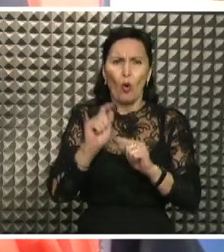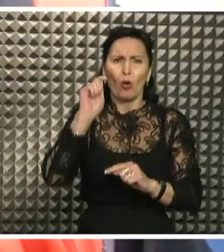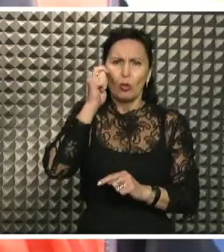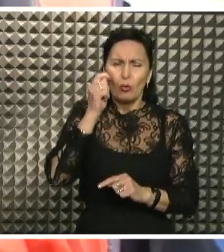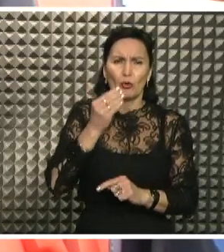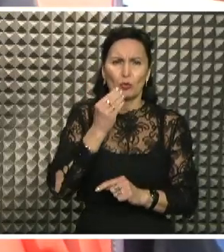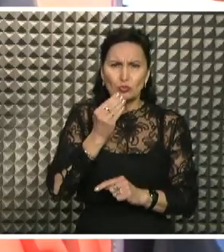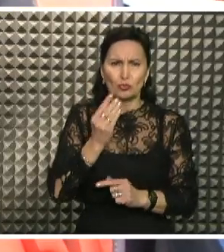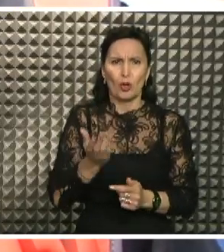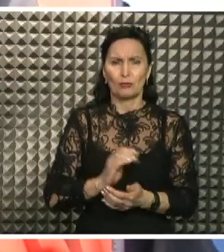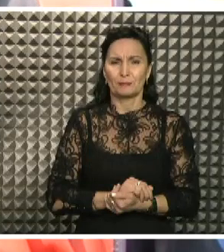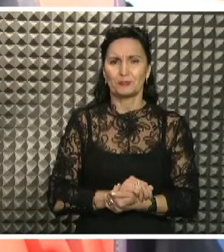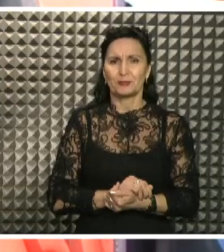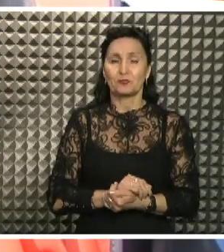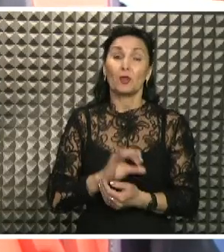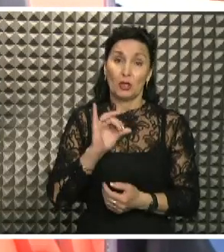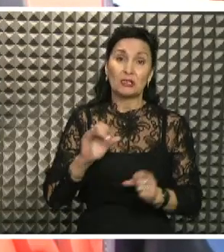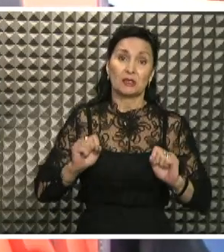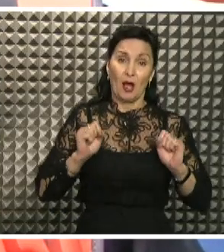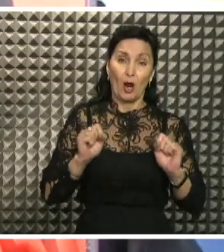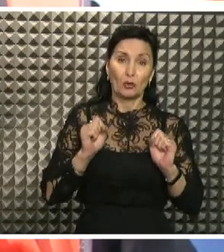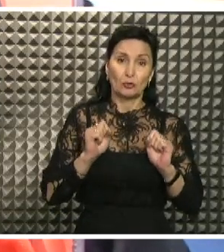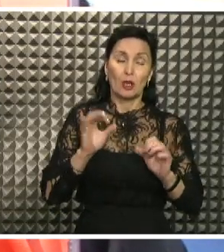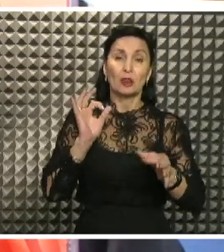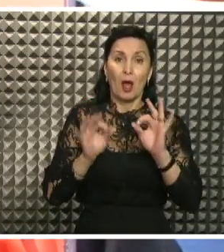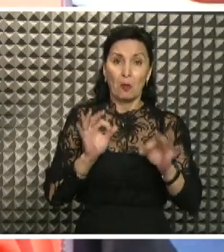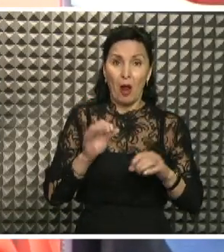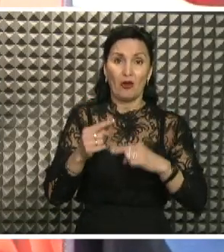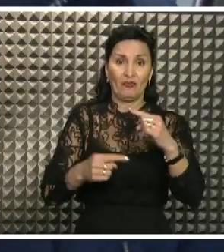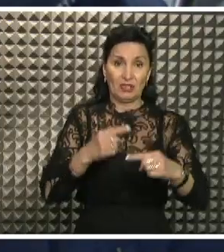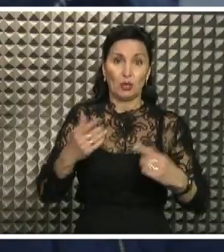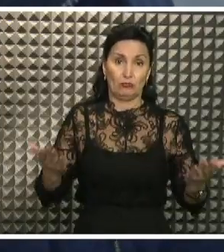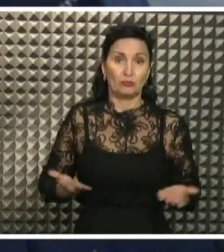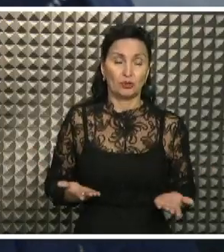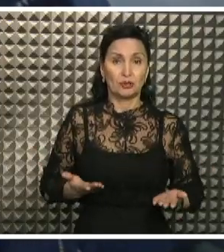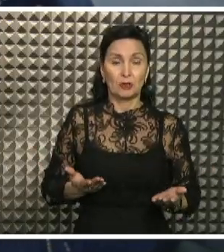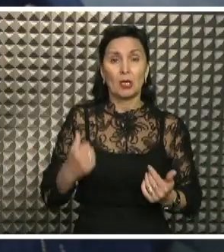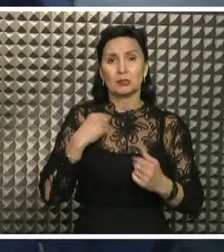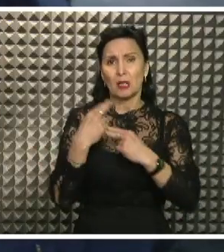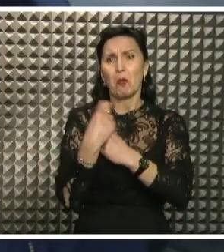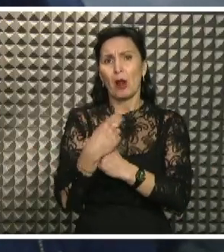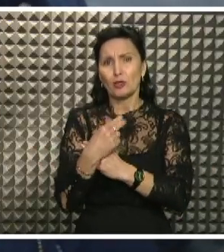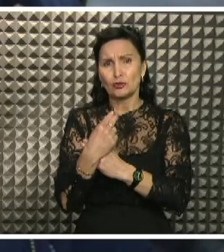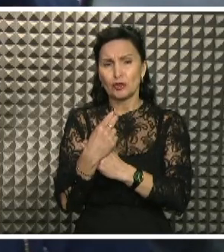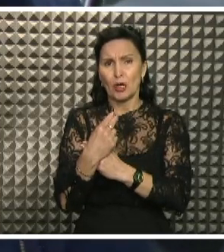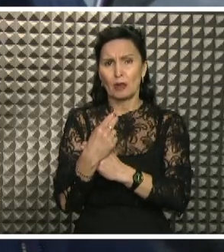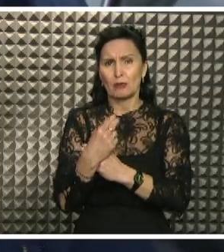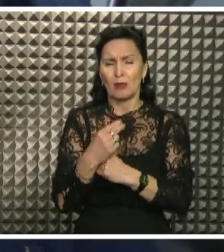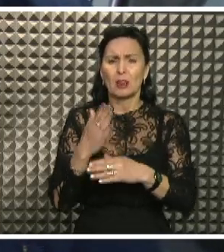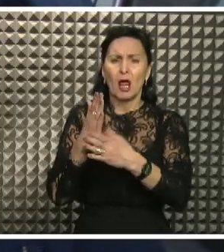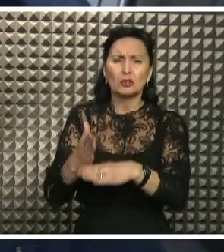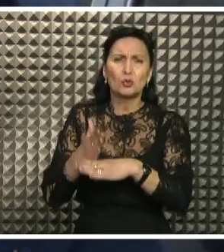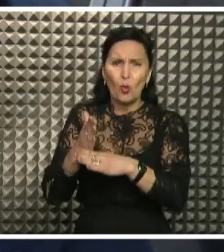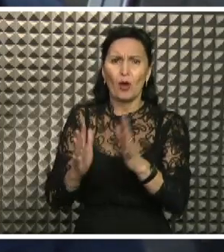на свете кушаю. Ну и стараюсь нормальный образ жизни вести. Ну, самолечение, там, настои,